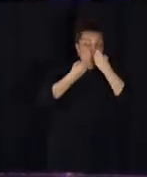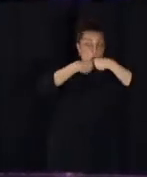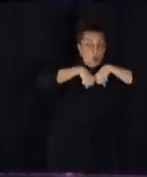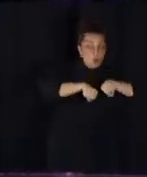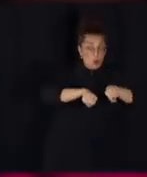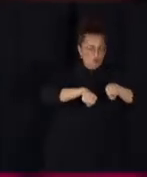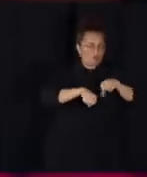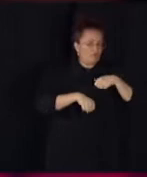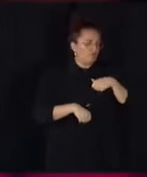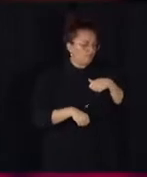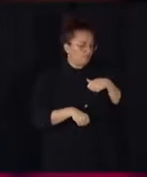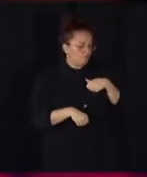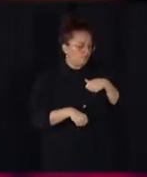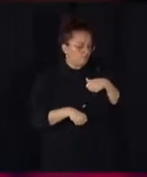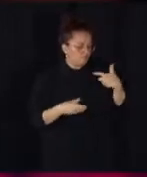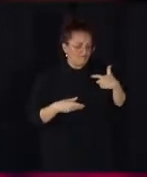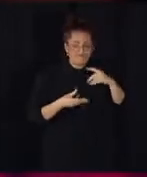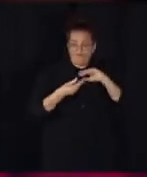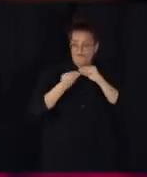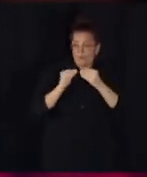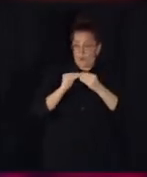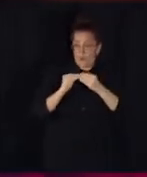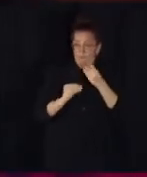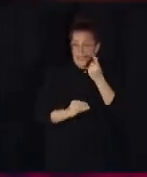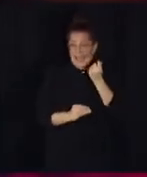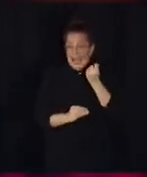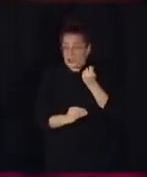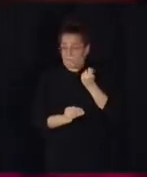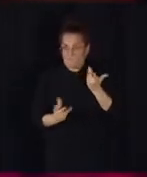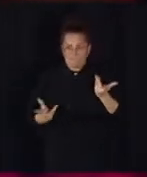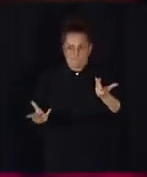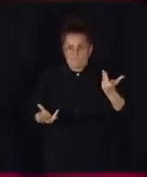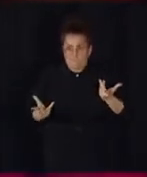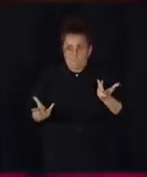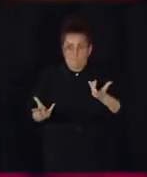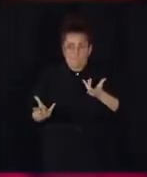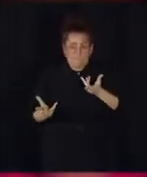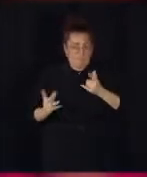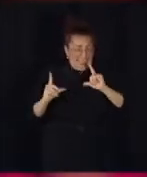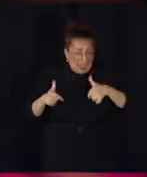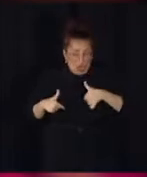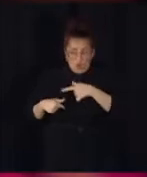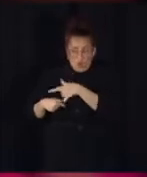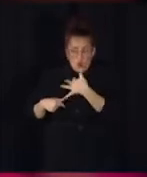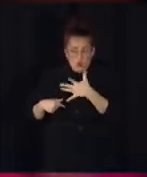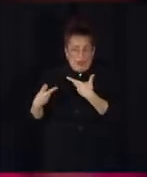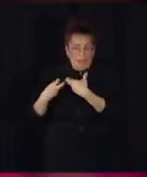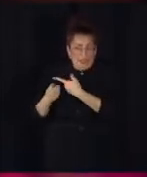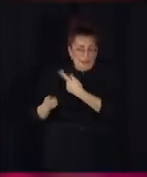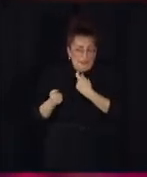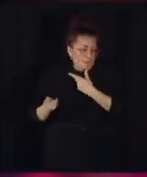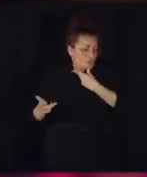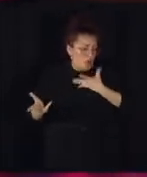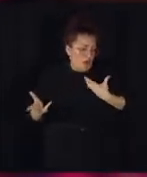ont dit qu'ils n'avaient pas assez d'argent pour lui payer des études et puis que de toute façon ça n'avait pas beaucoup